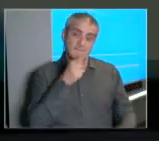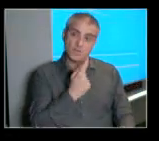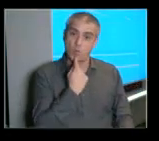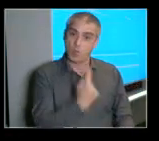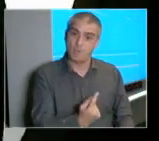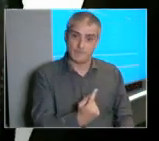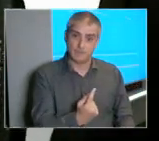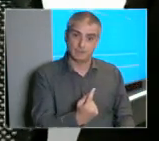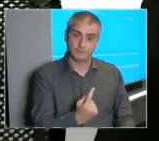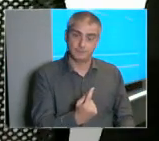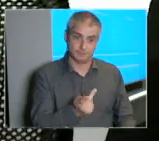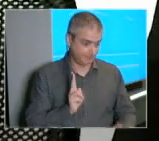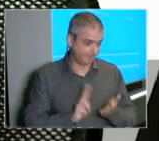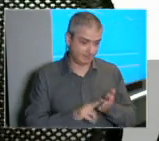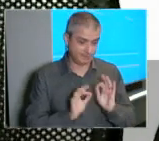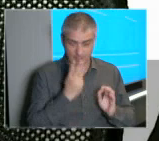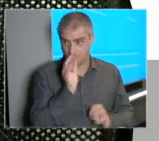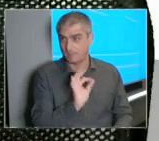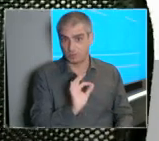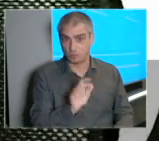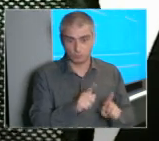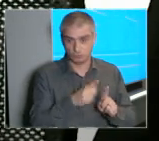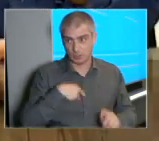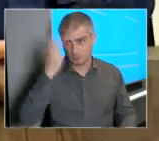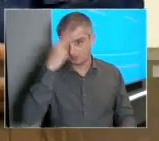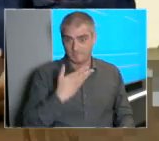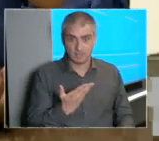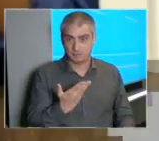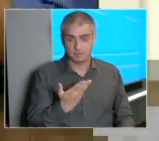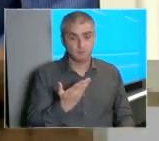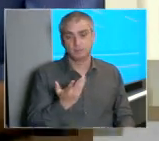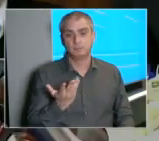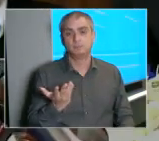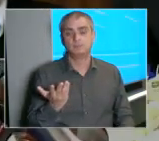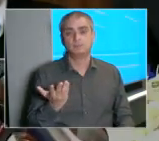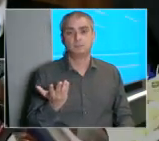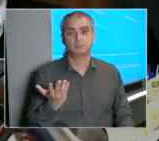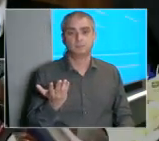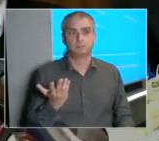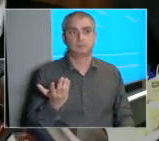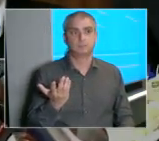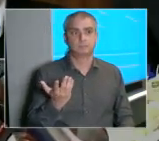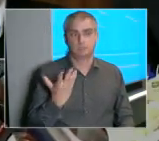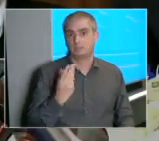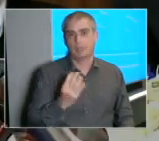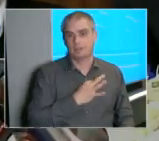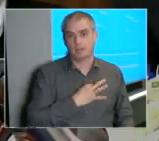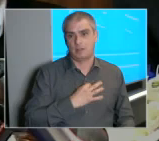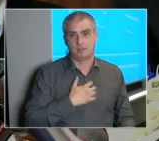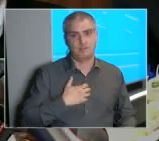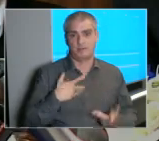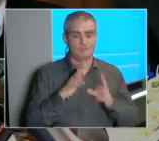אומר, בצדק מבחינתו, כפי שאני מבין, שזה יעלה לנו בהרבה מאוד קורבנות, אם